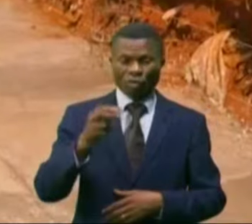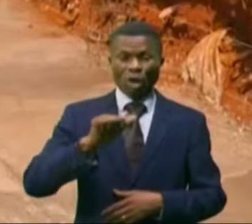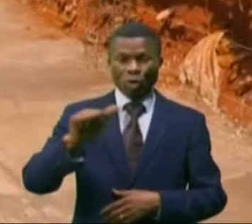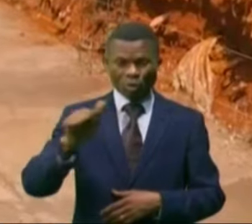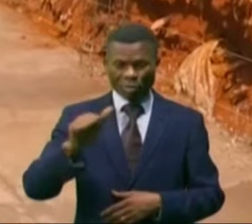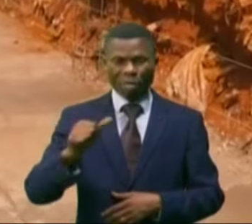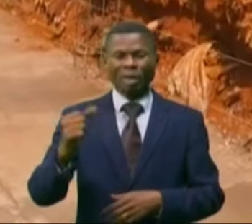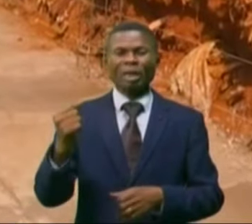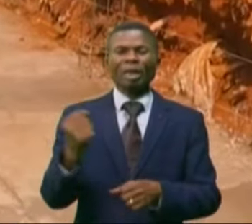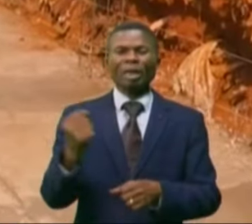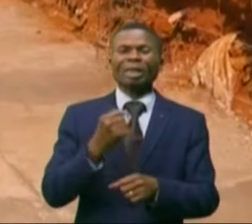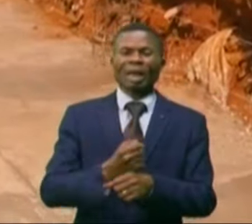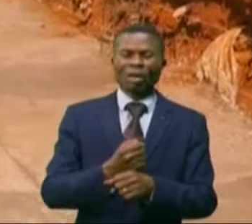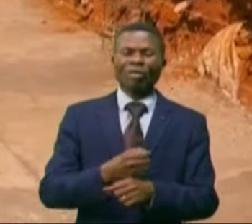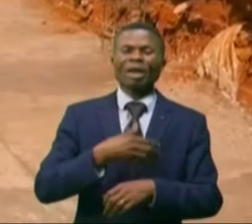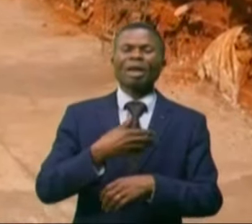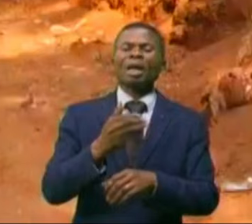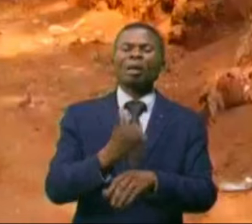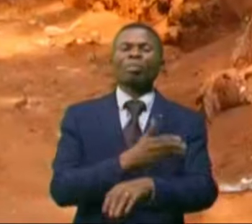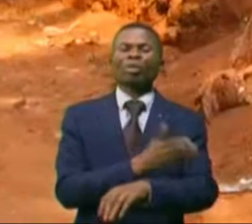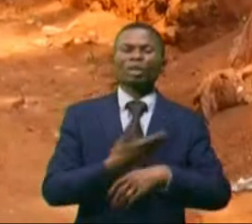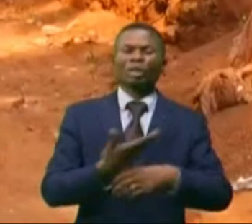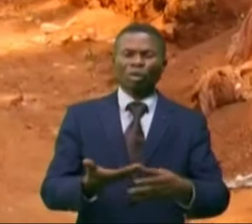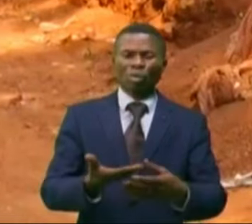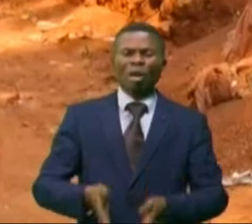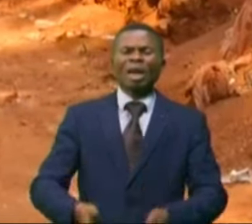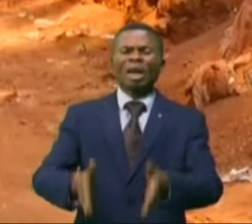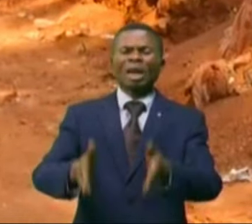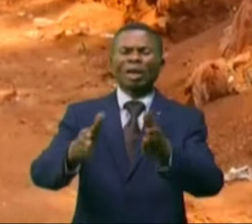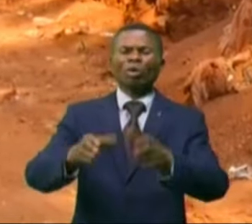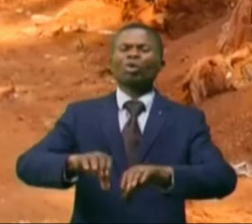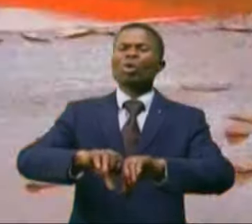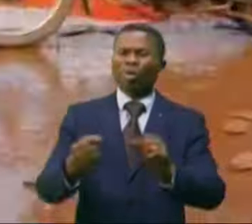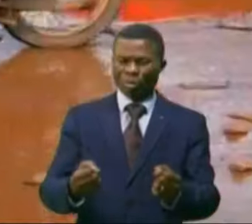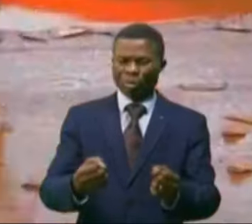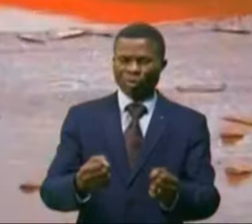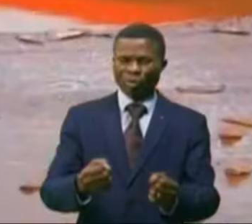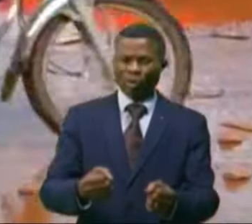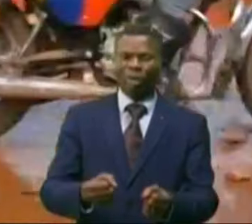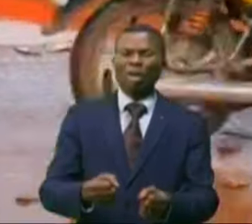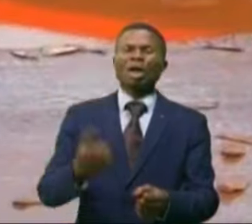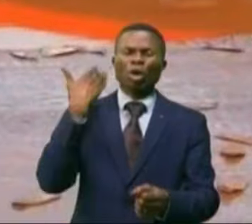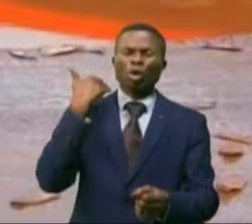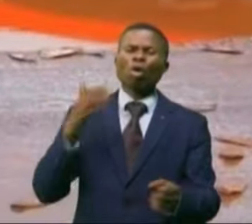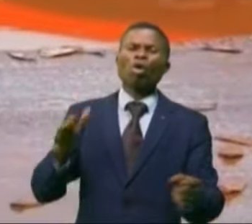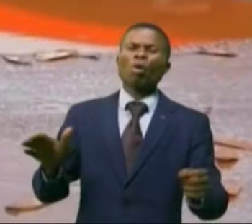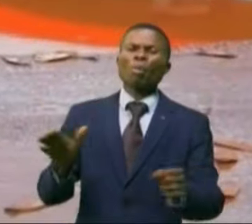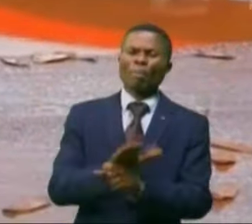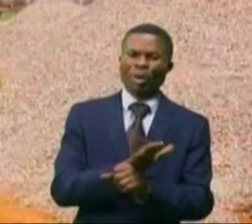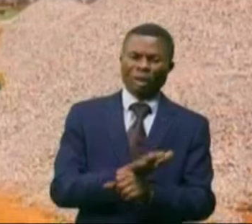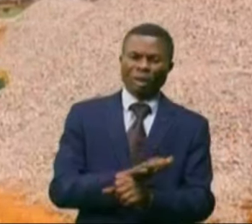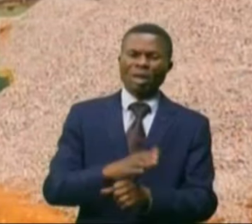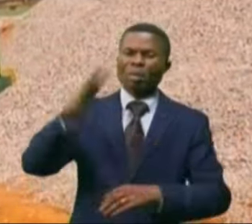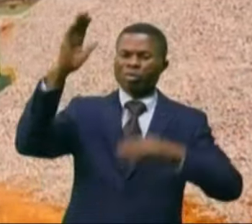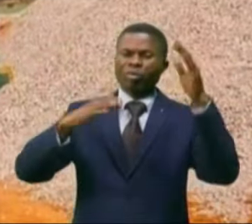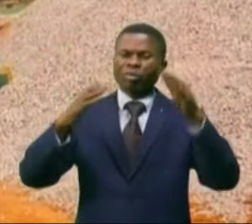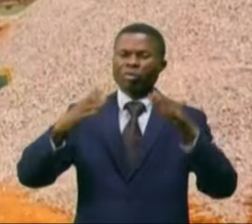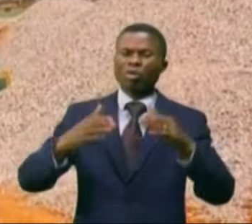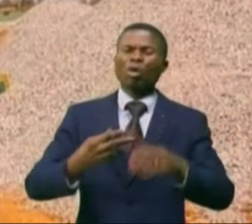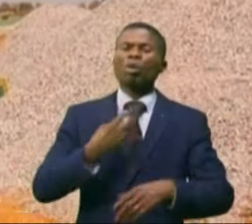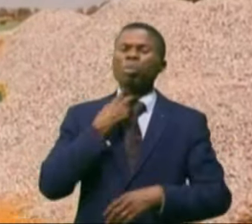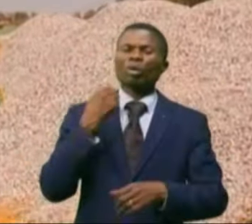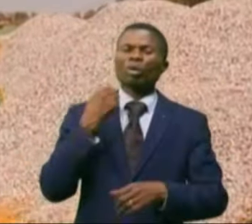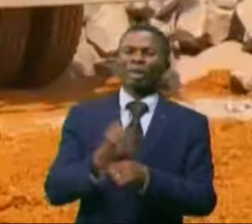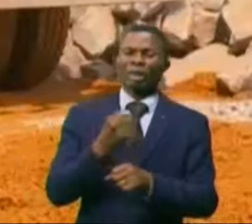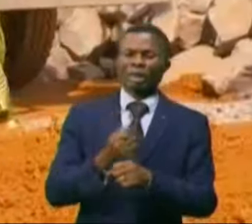le collecteur qui est abîmé depuis quelques mois déjà et occasionne le débordement des eaux de pluie qui dérange la quiétude